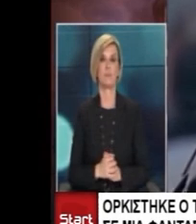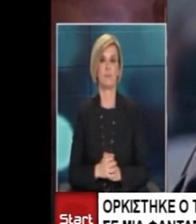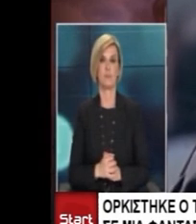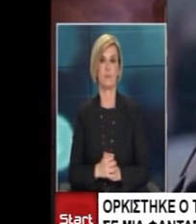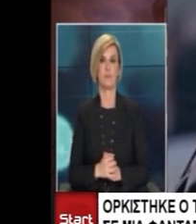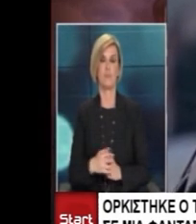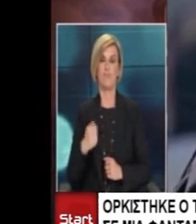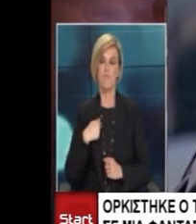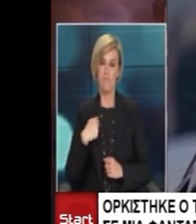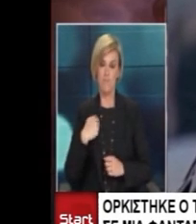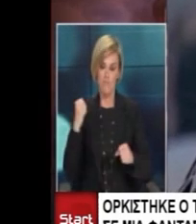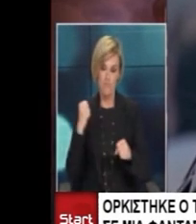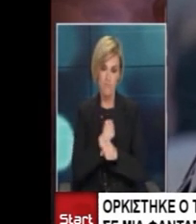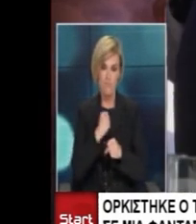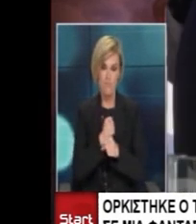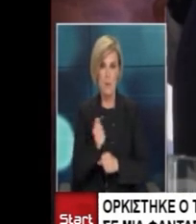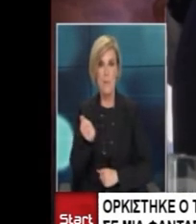να εκτελώ πιστά